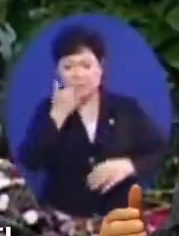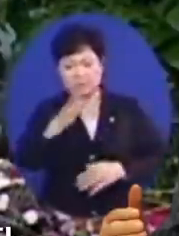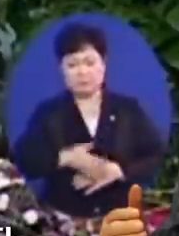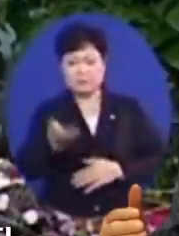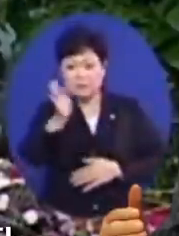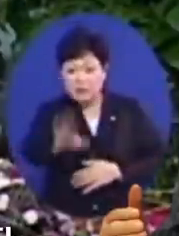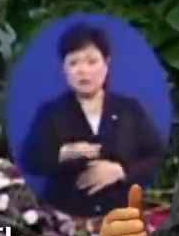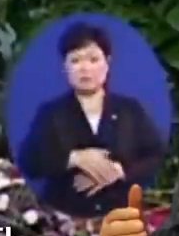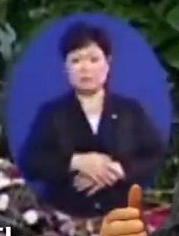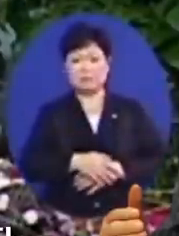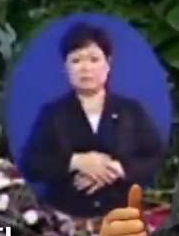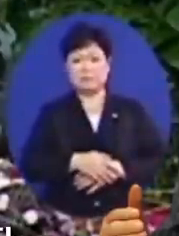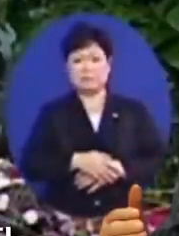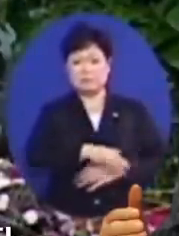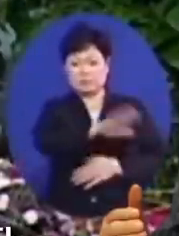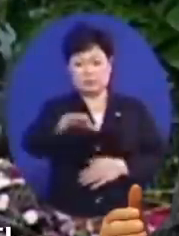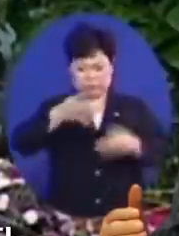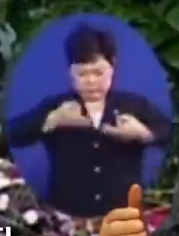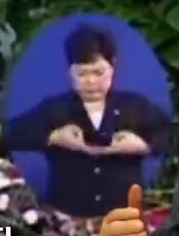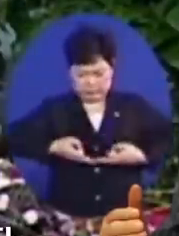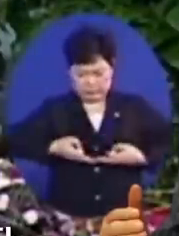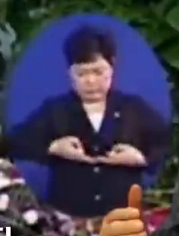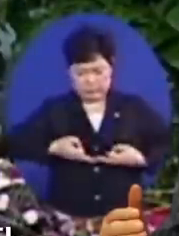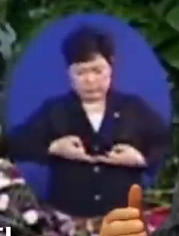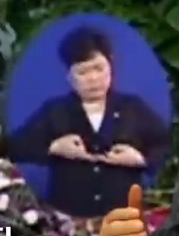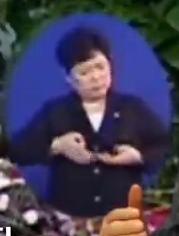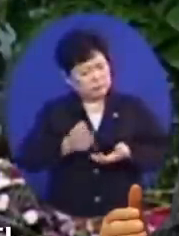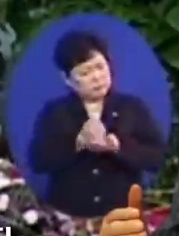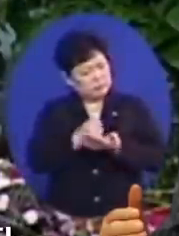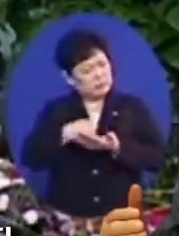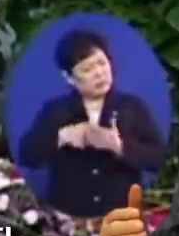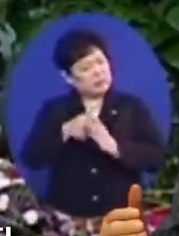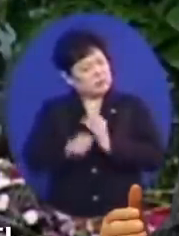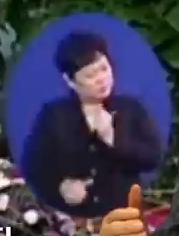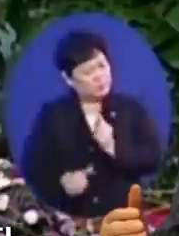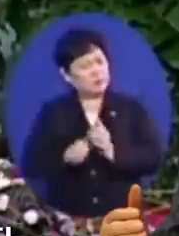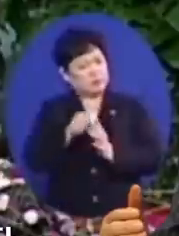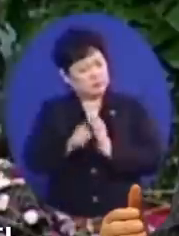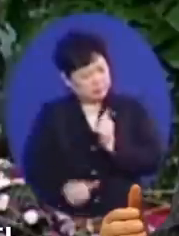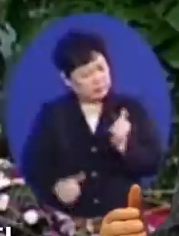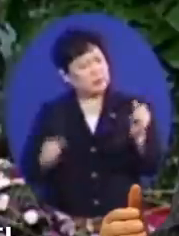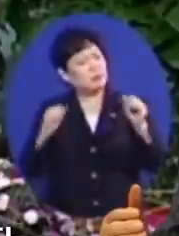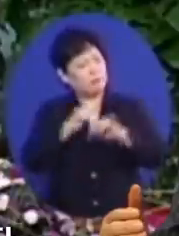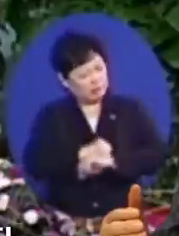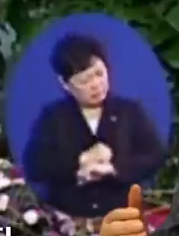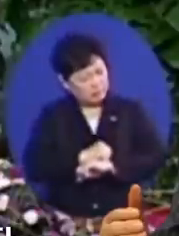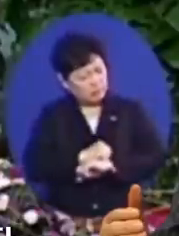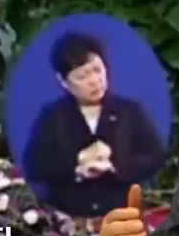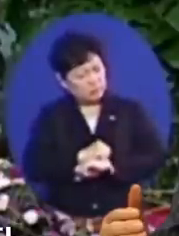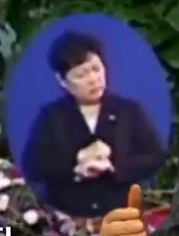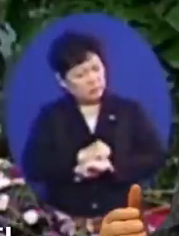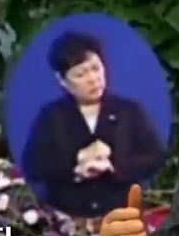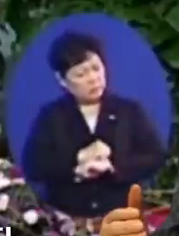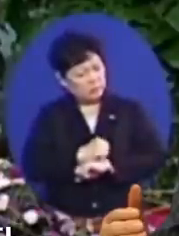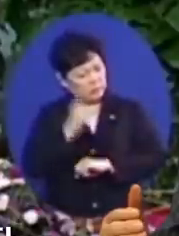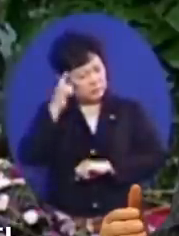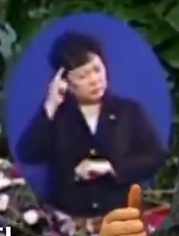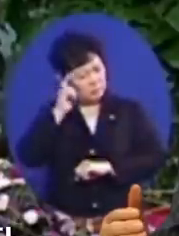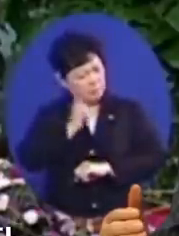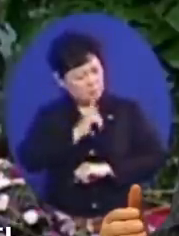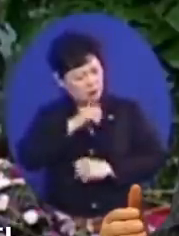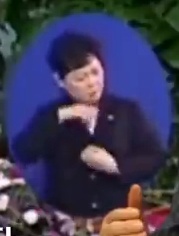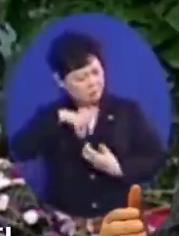그러나 우리 자신에게 은연 중에 나는 실패한다 나는 망한다 그렇게 입력을 하면